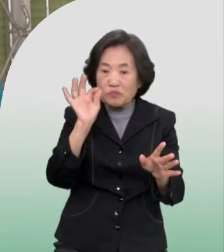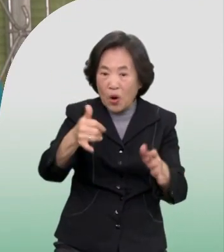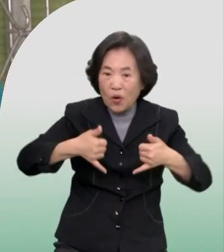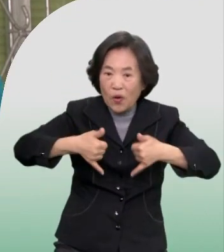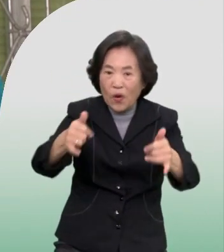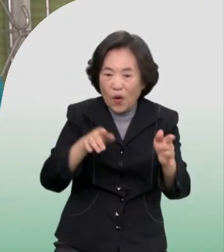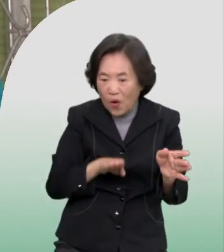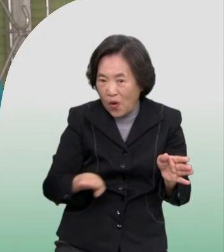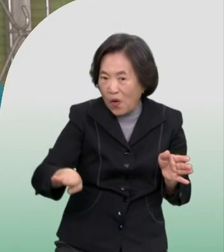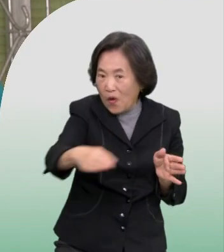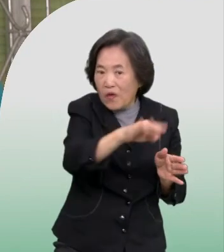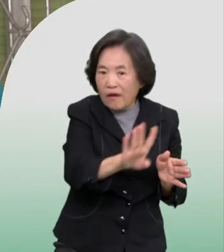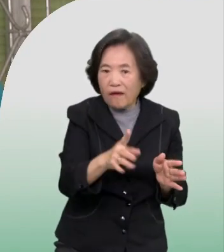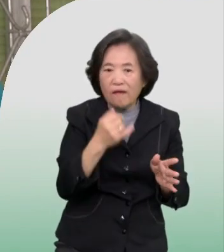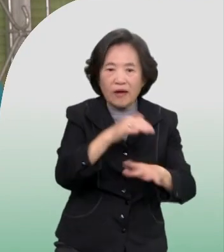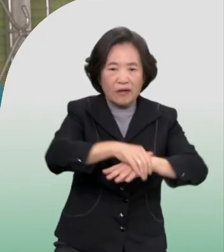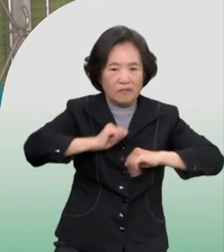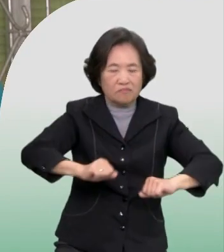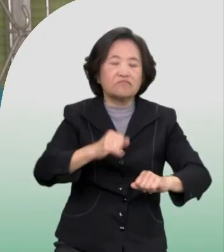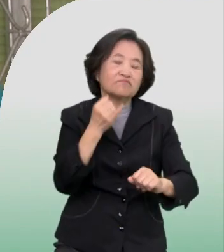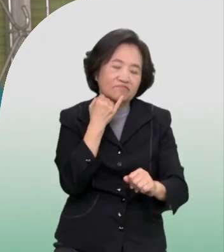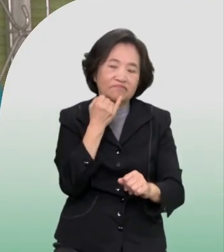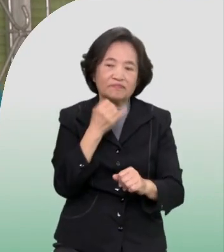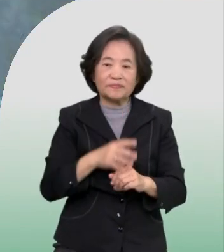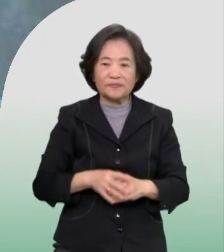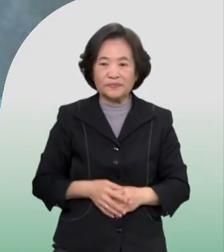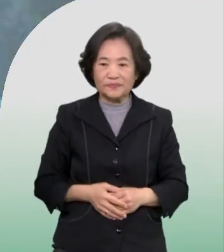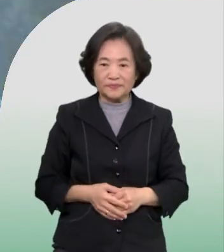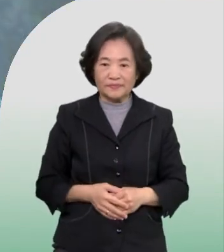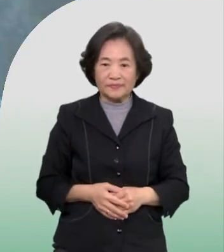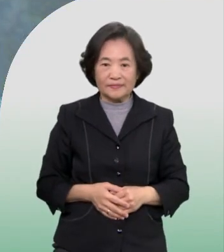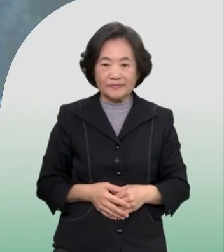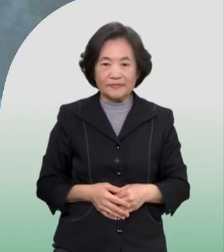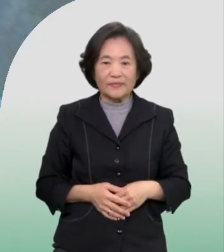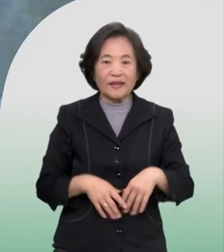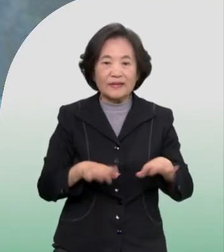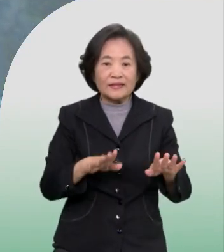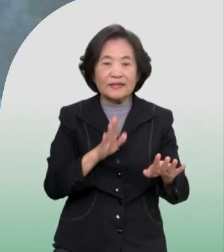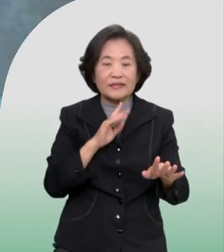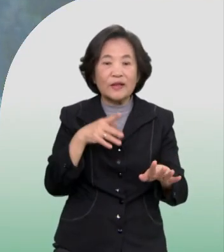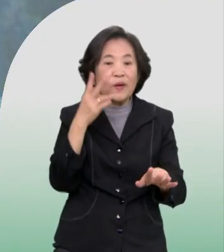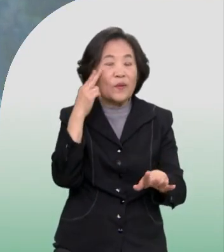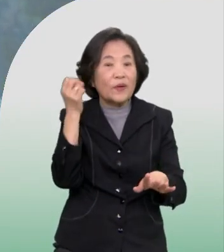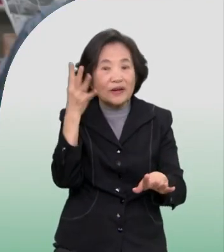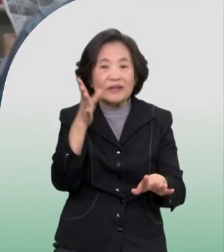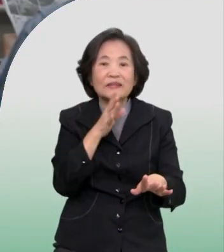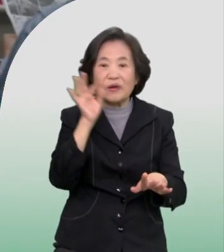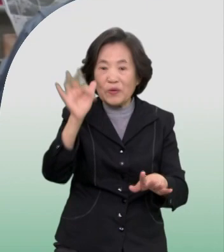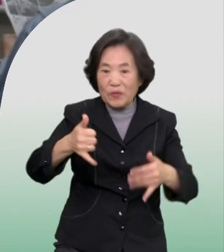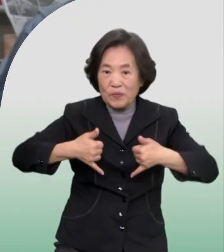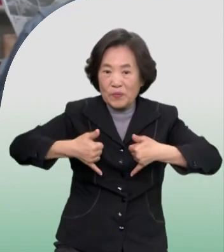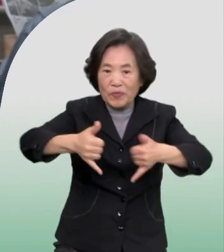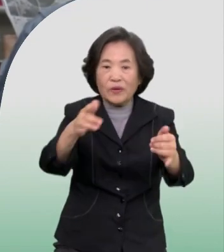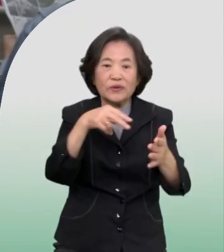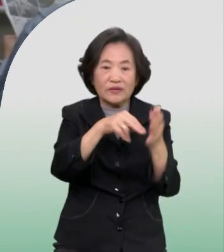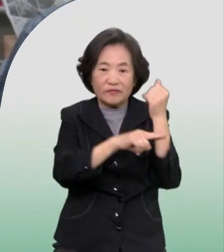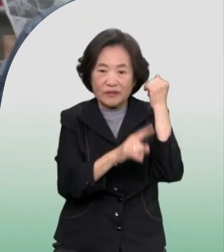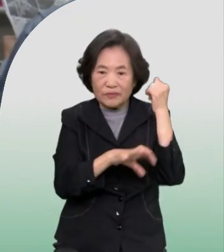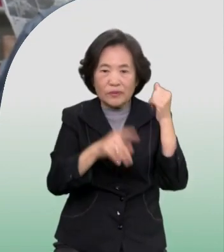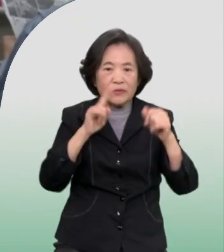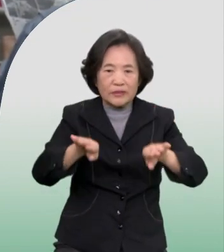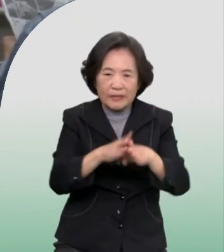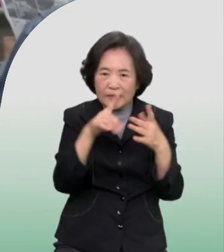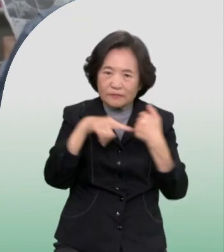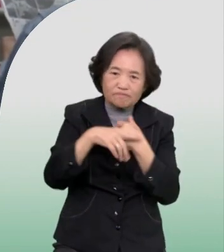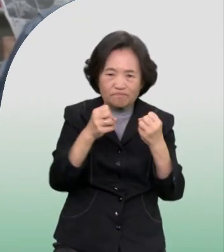吼，其实救命的路啦。 亚铁的发现啊，全力的启动吼，也可